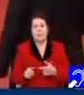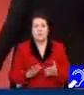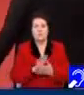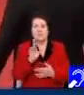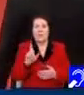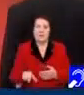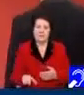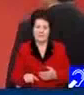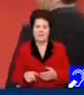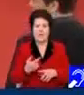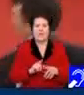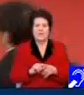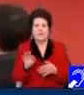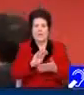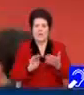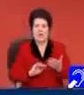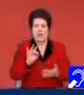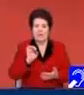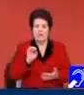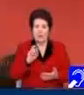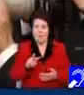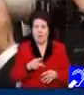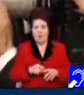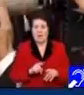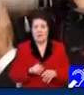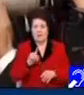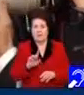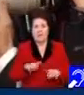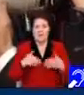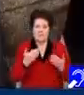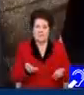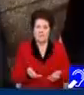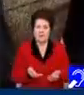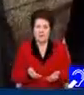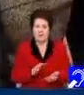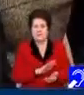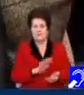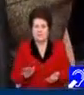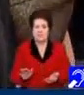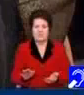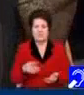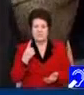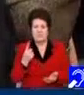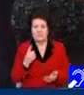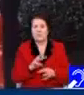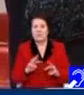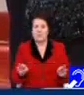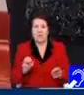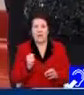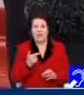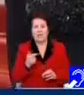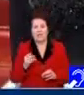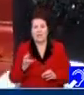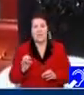jurnaliste. Ele susțin în articol că flirtul insistent sau neîndemânatic nu este un delict și nici galanterie nu este o agresiune de